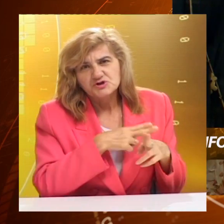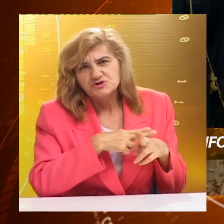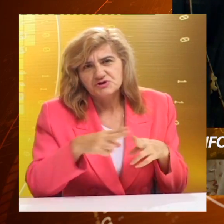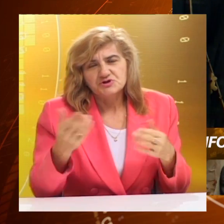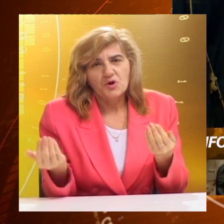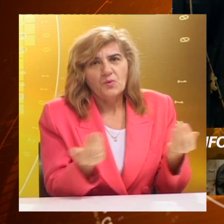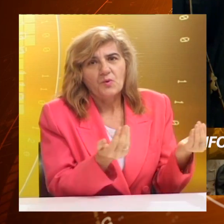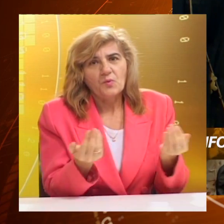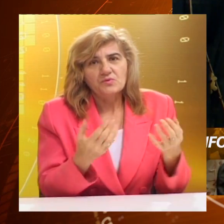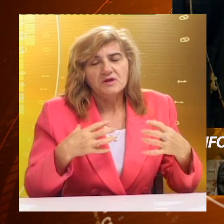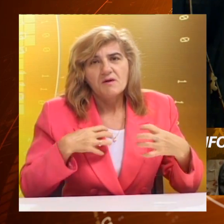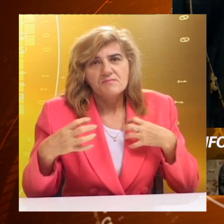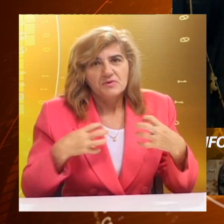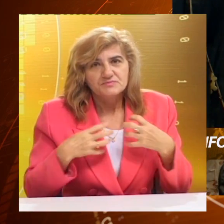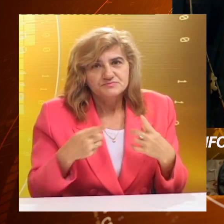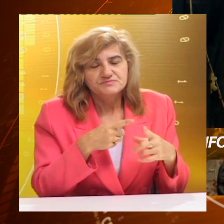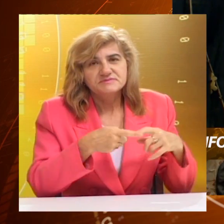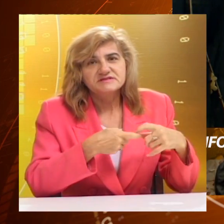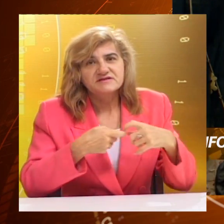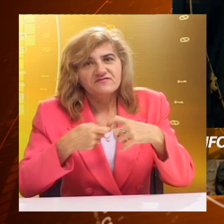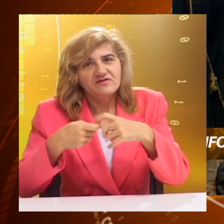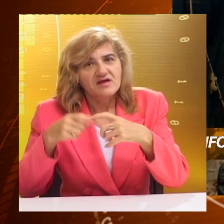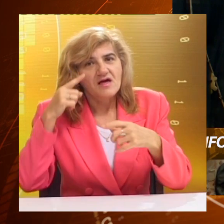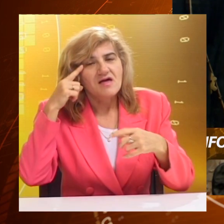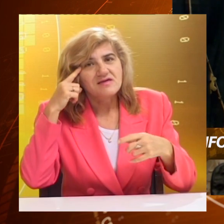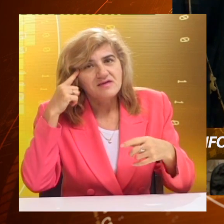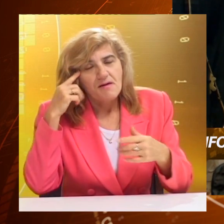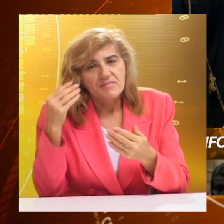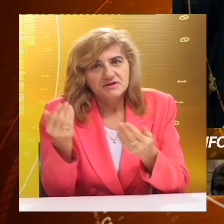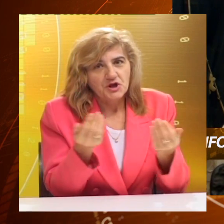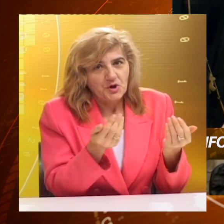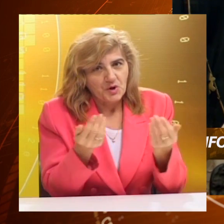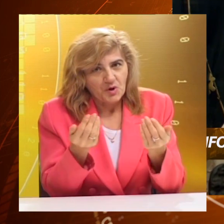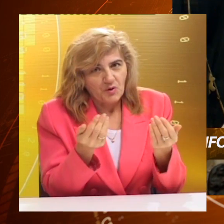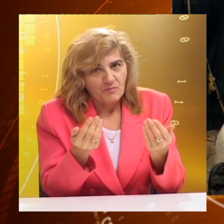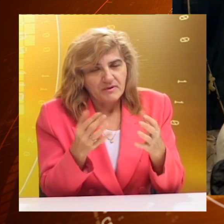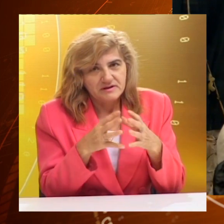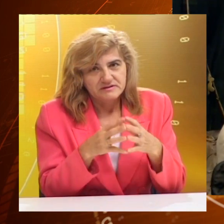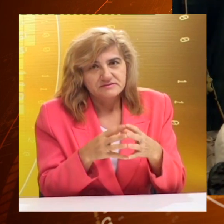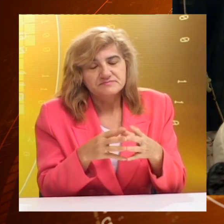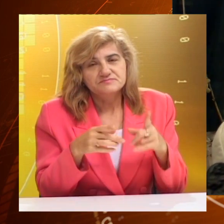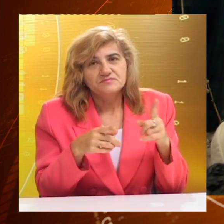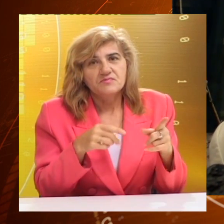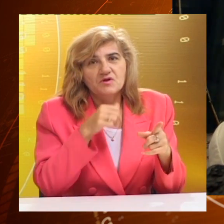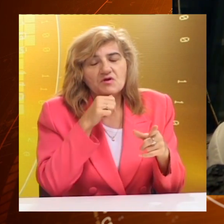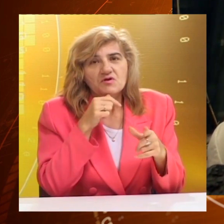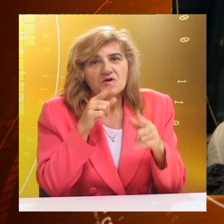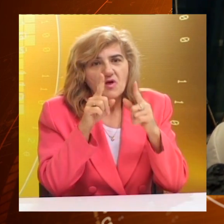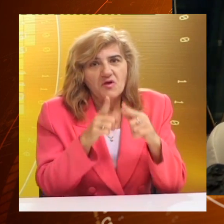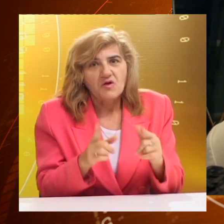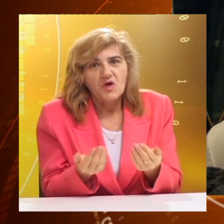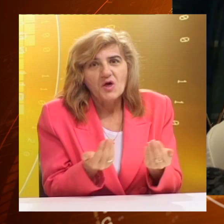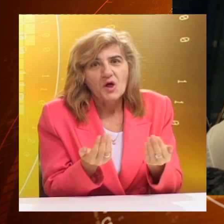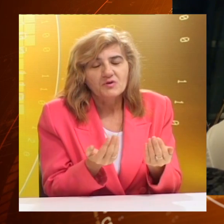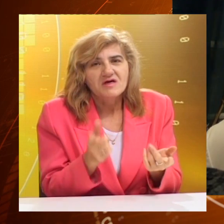koja je čisto lutkarska. Ona u sebi spaja jednu veliku tradiciju japanskog lutkarstva. Reč je o